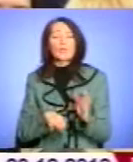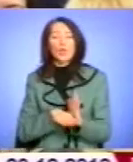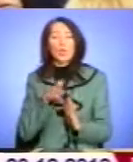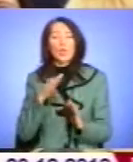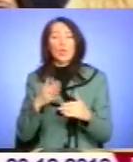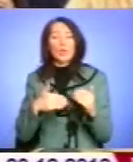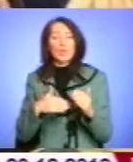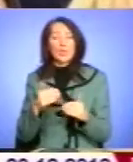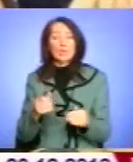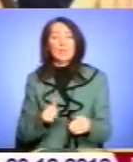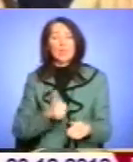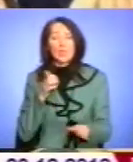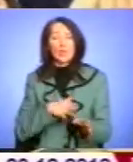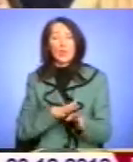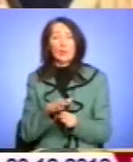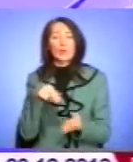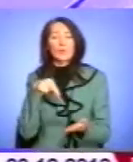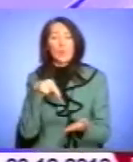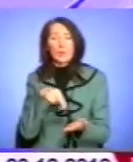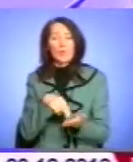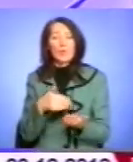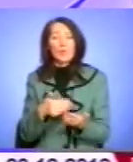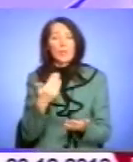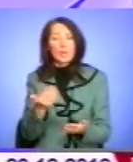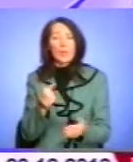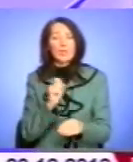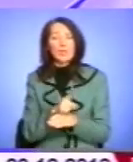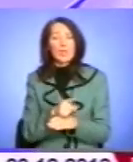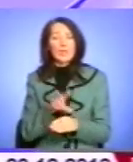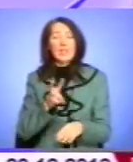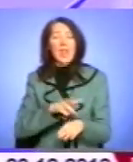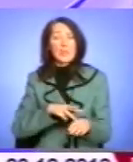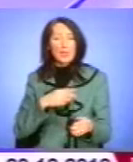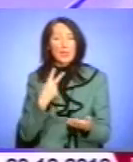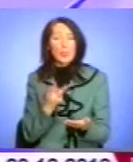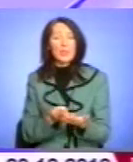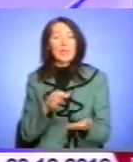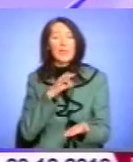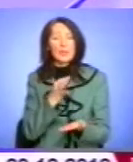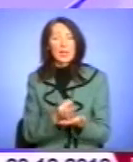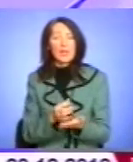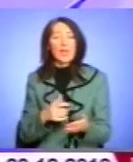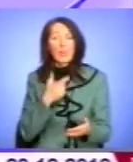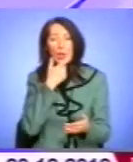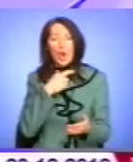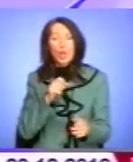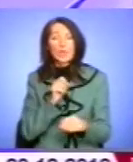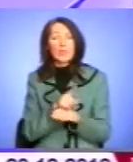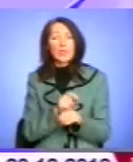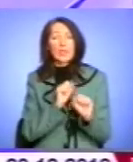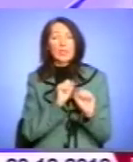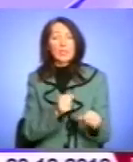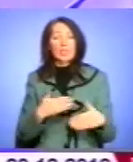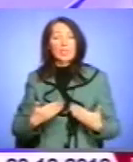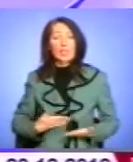гідністю виконують поставлені перед ними завдання. На міліцію покладено відповідальне і благородне завдання – захист життя і